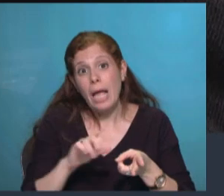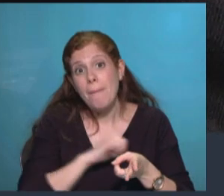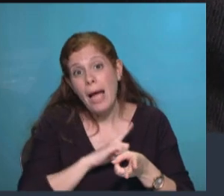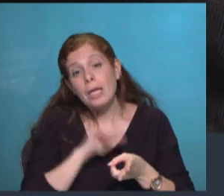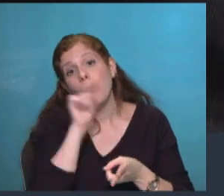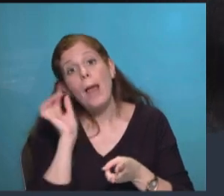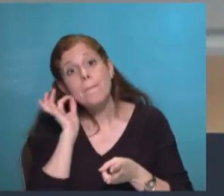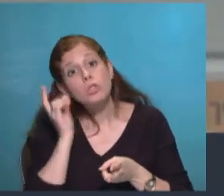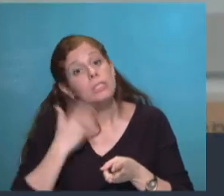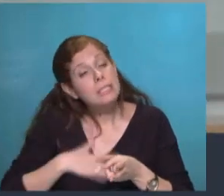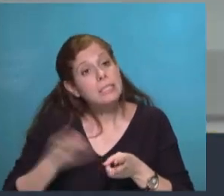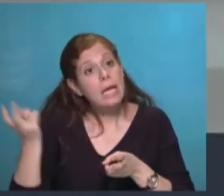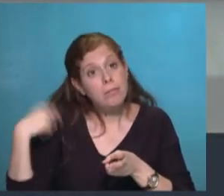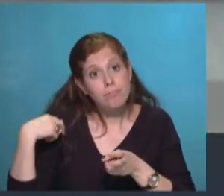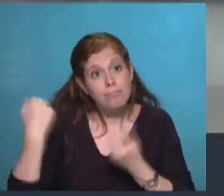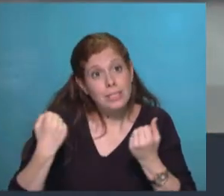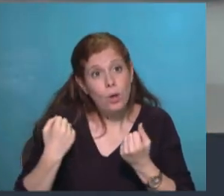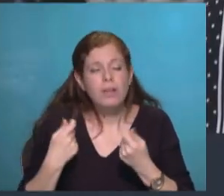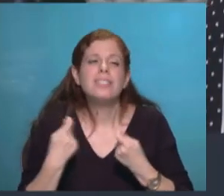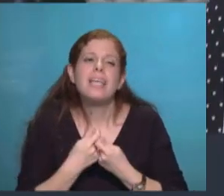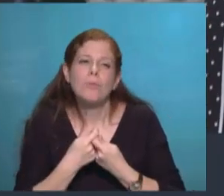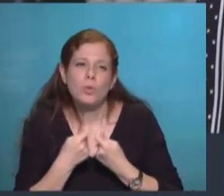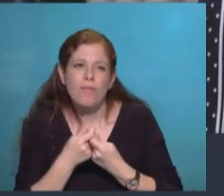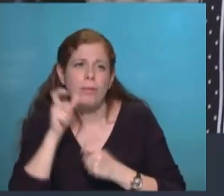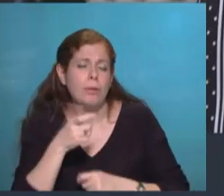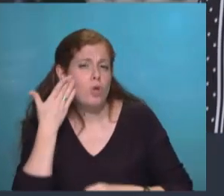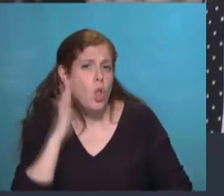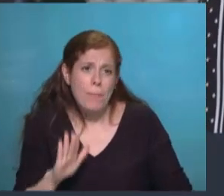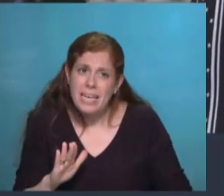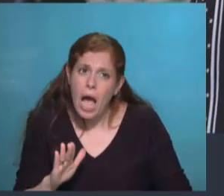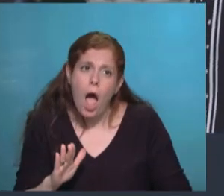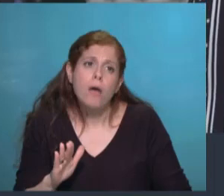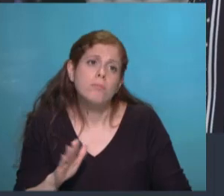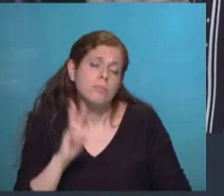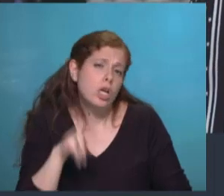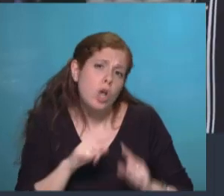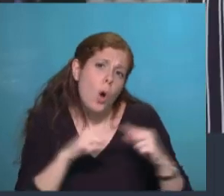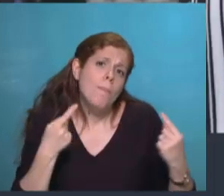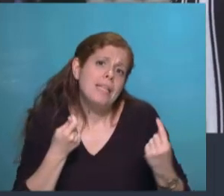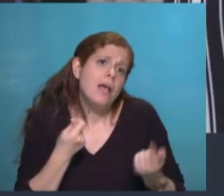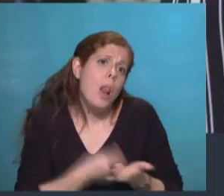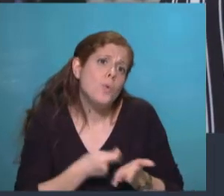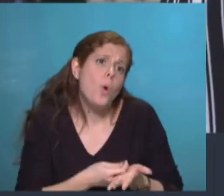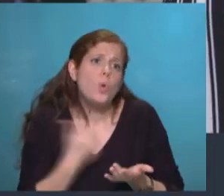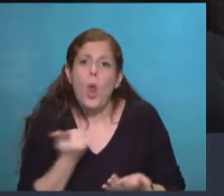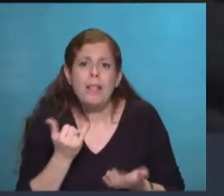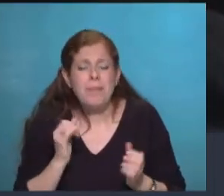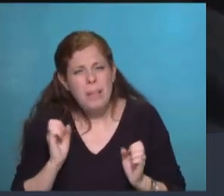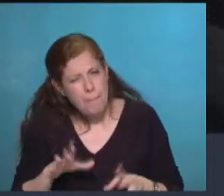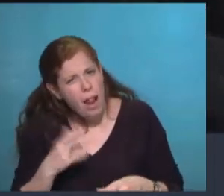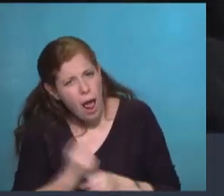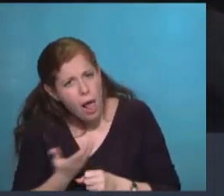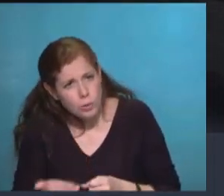לנסוע איתנו. נסיעה משותפת עם אדם שאת לא מכירה, יש לו כל מיני עלויות, לא תמיד מתחשק לך לעשות